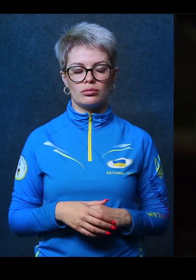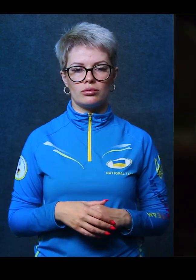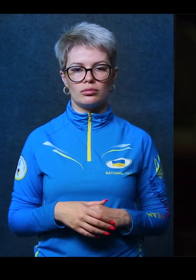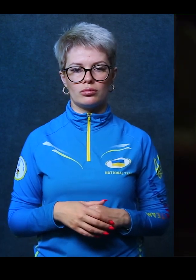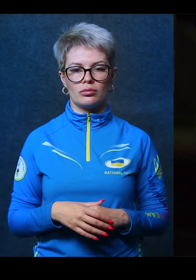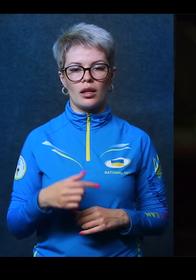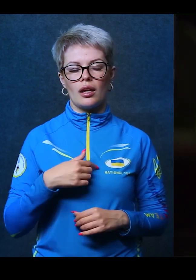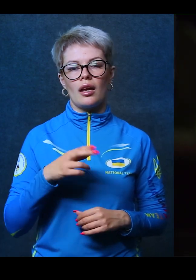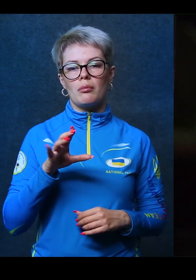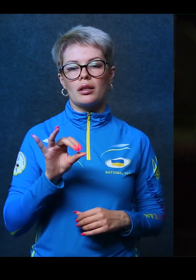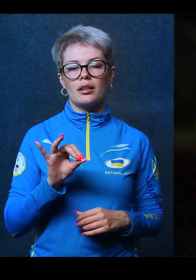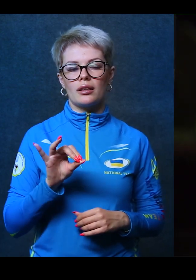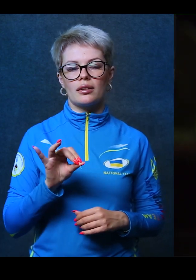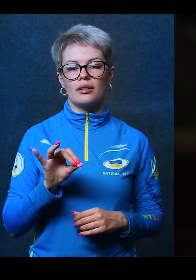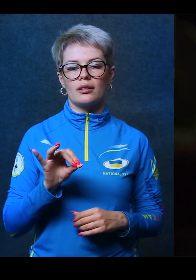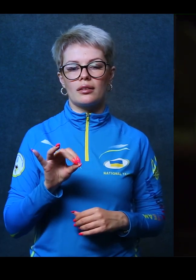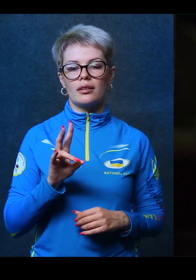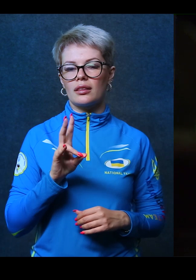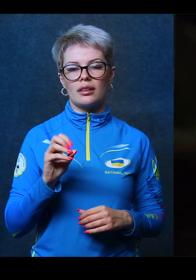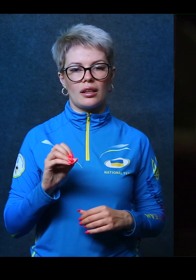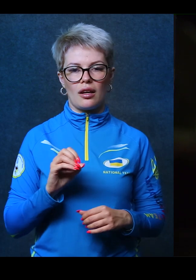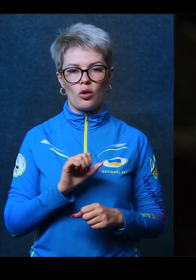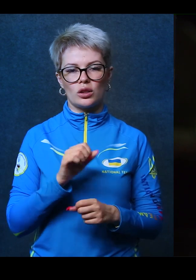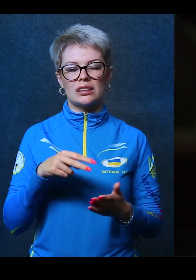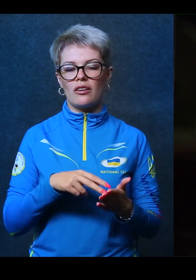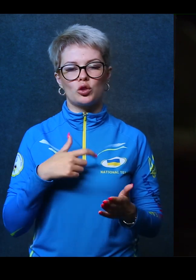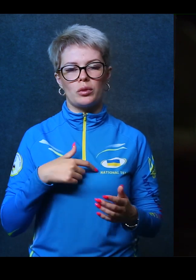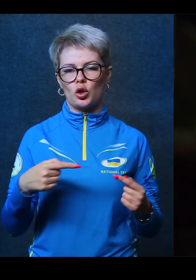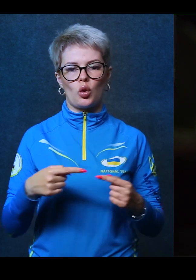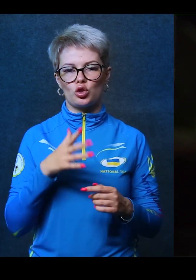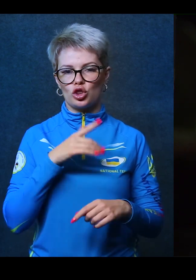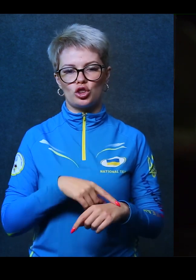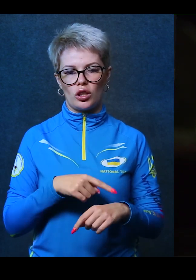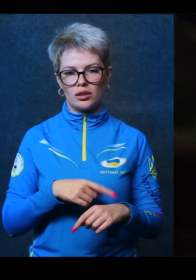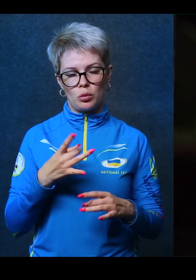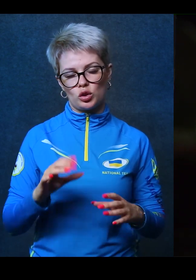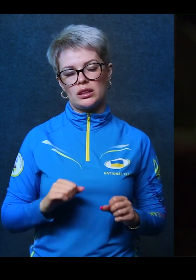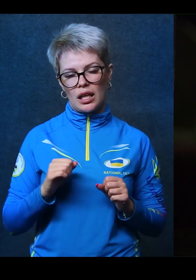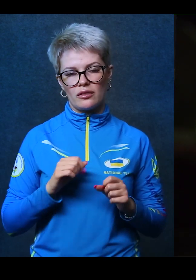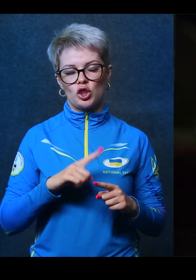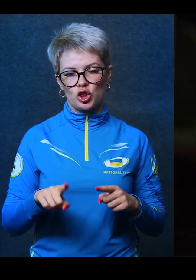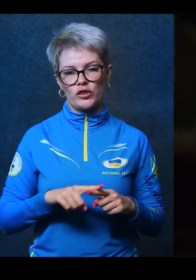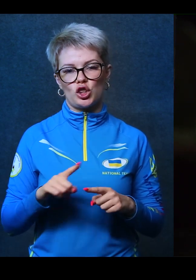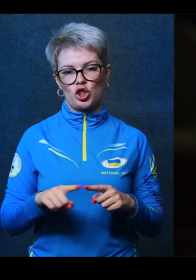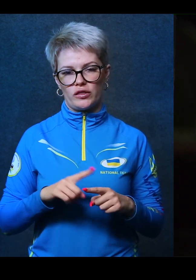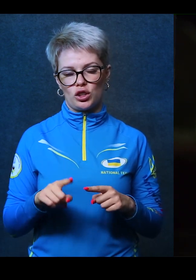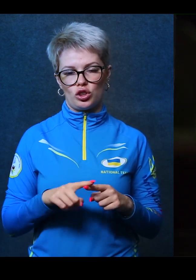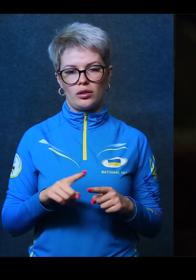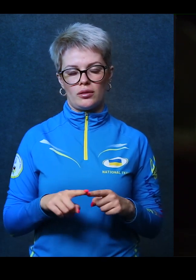Ні, я би не встановлював собі би точний час, я би просто старався все швидше і